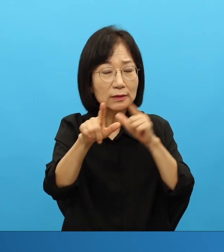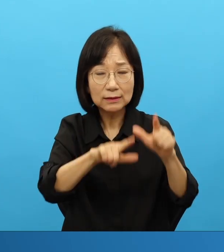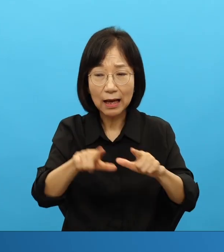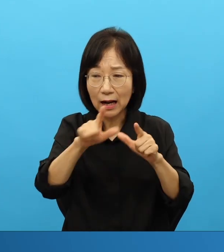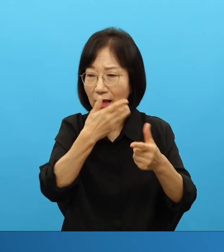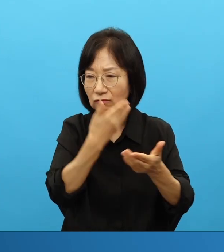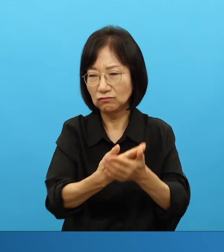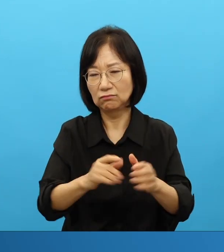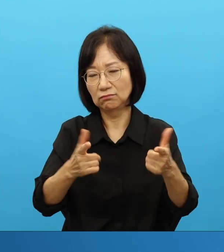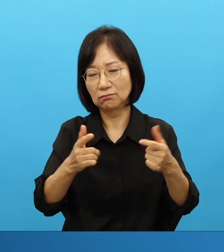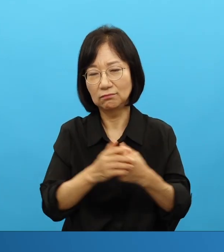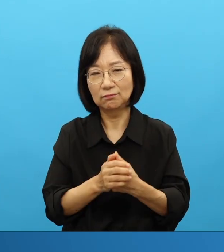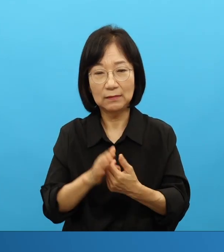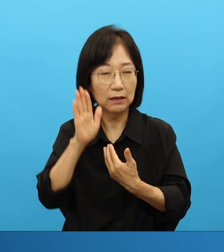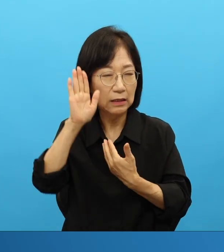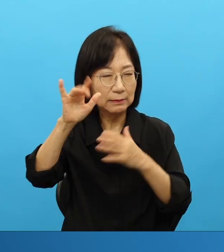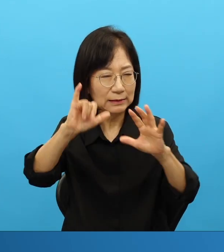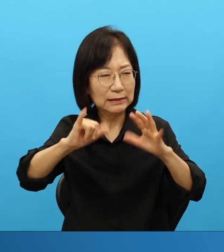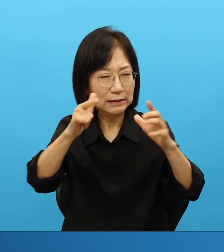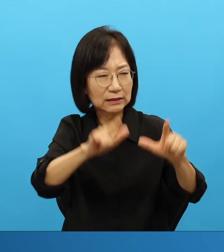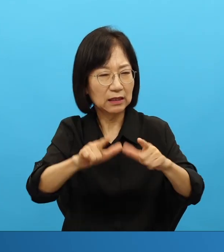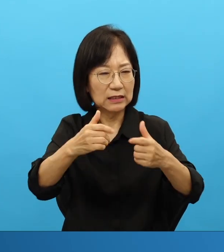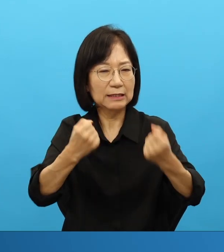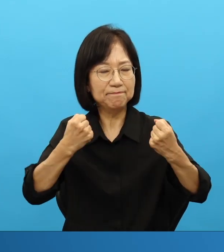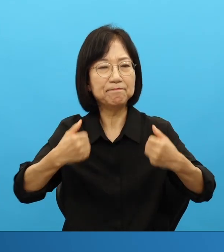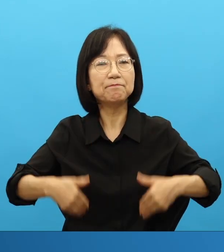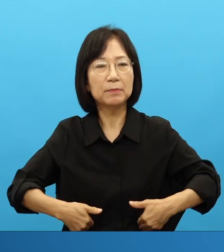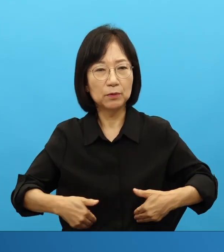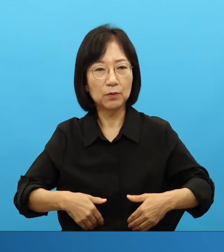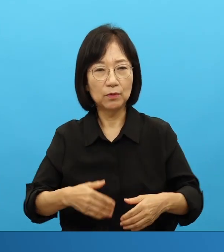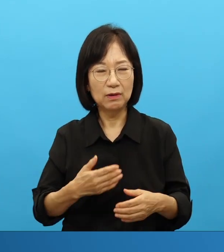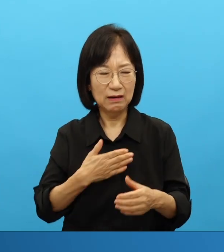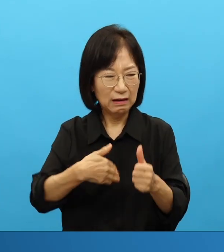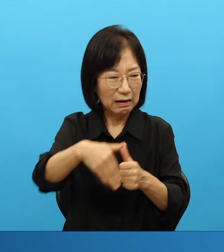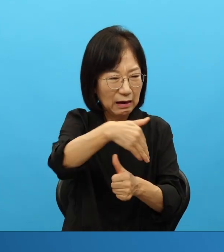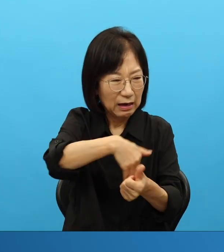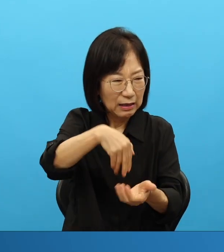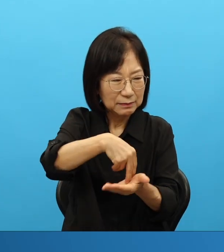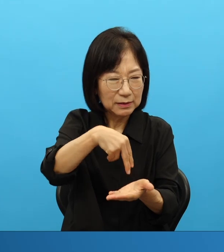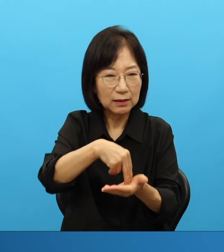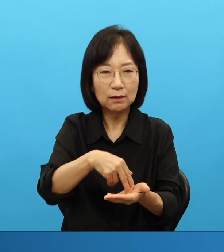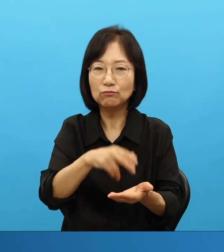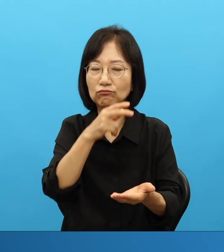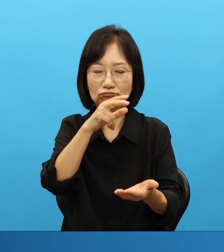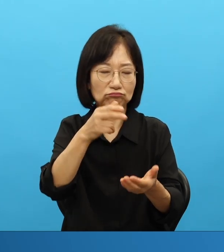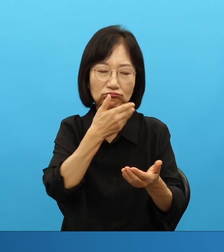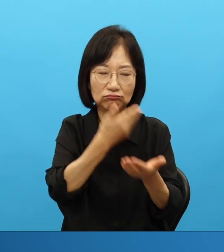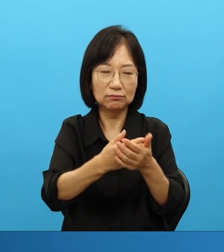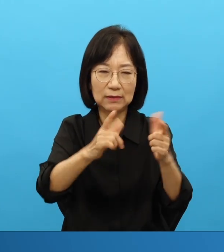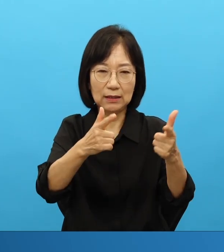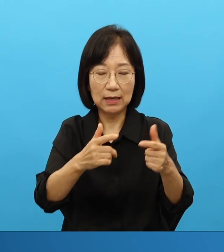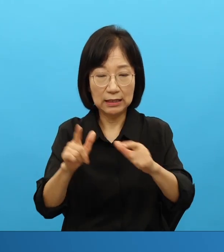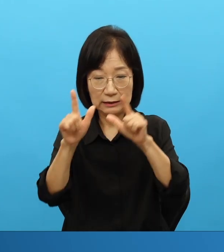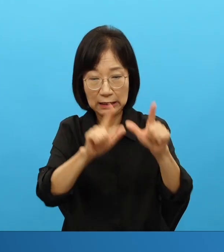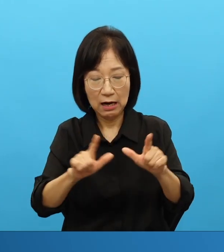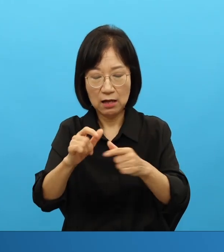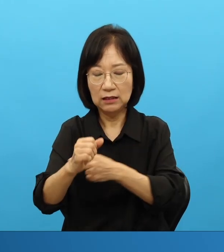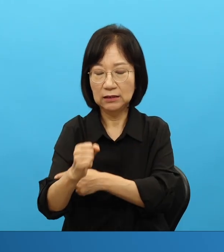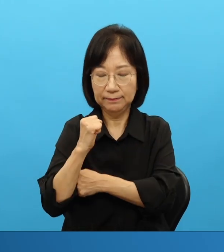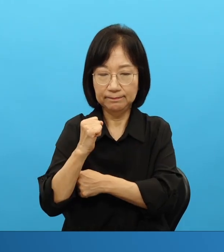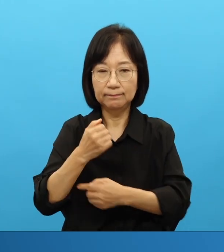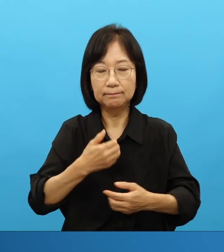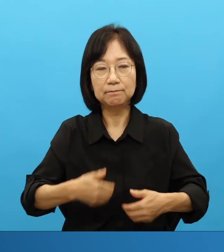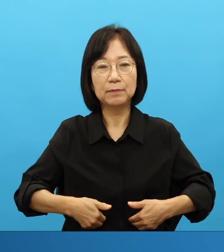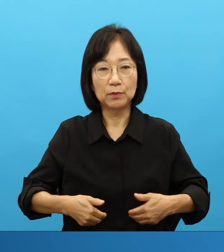아닙니다. 살아가는 힘이 있어야 돼요. 형편이 문제가 안 됩니다. 살아가는 힘이 있어야 돼요. 부모님 핑계 대면